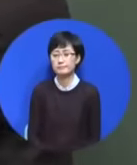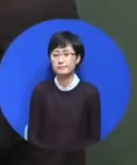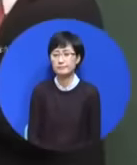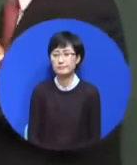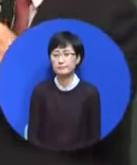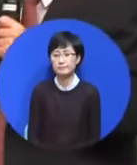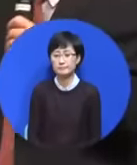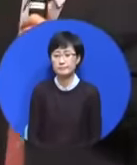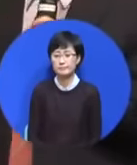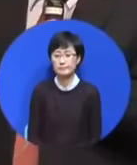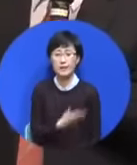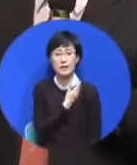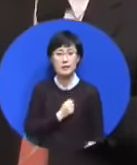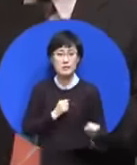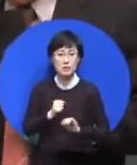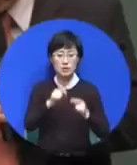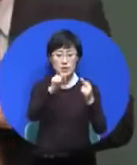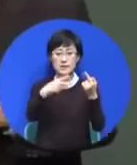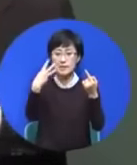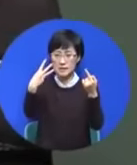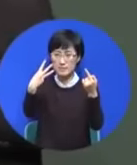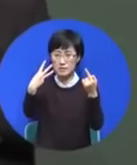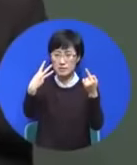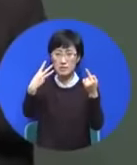있는 사장이다